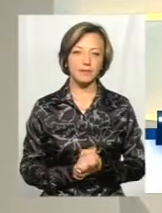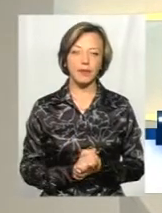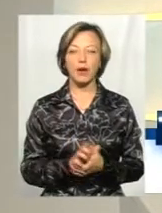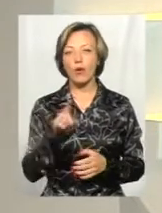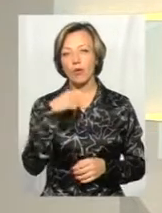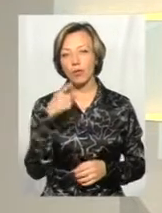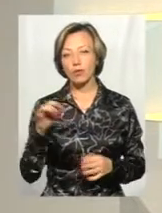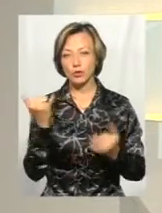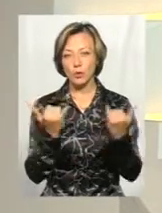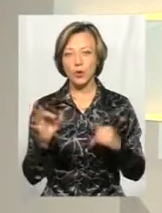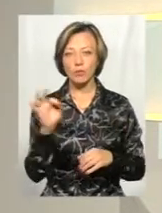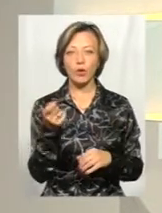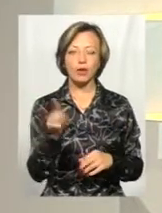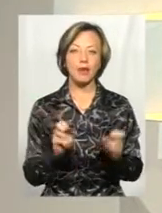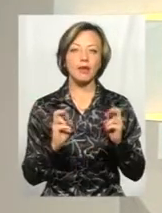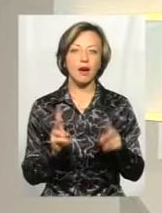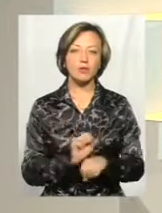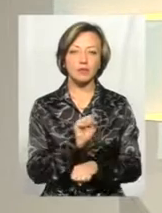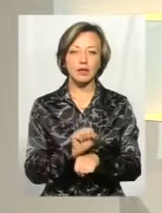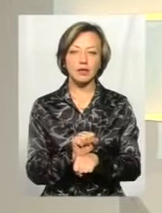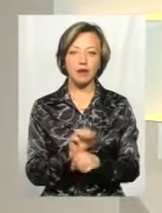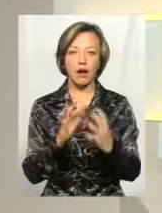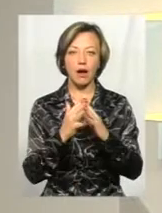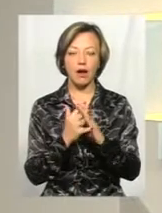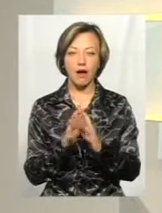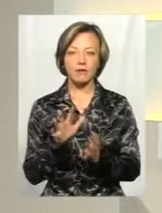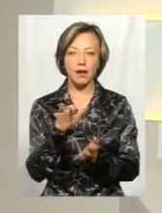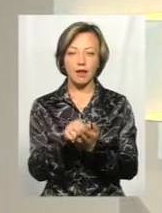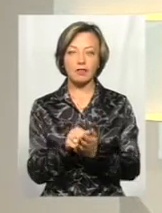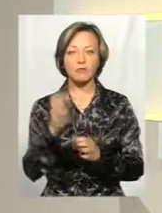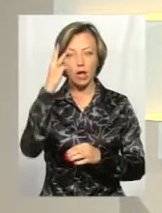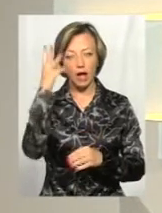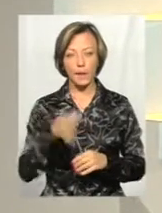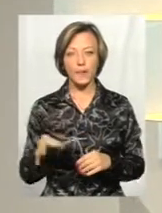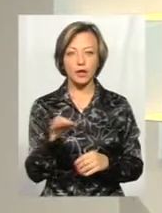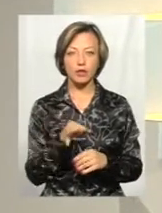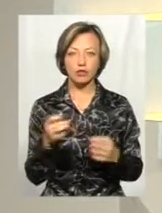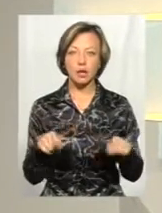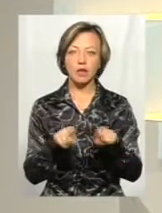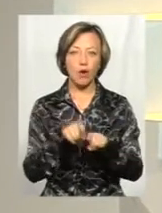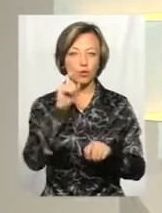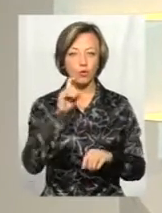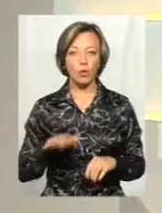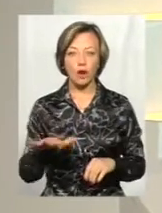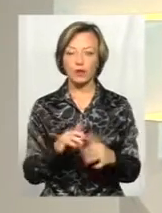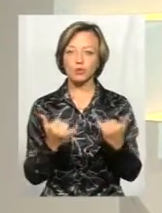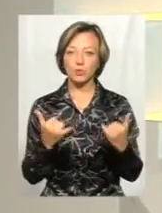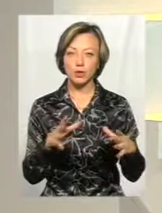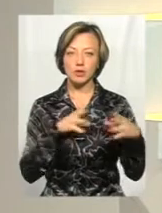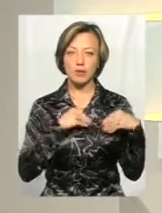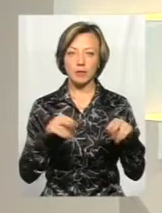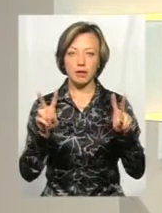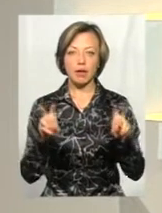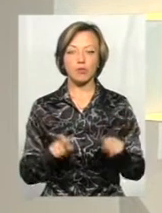А говоримо ми сьогодні про те, як зупинити аграрне рейдерство на Хмельниччині і також в Україні. А сьогодні з нами цю